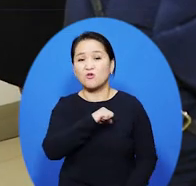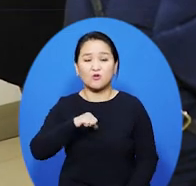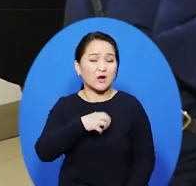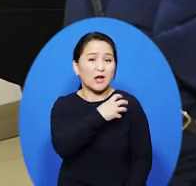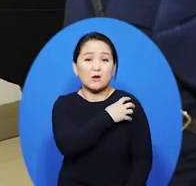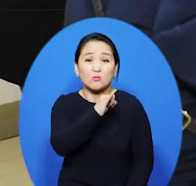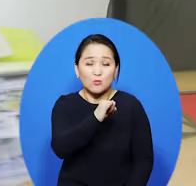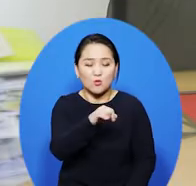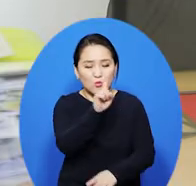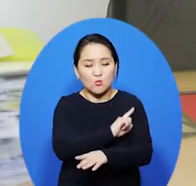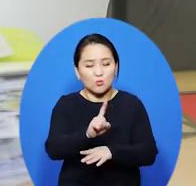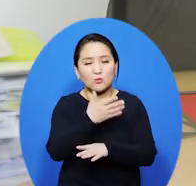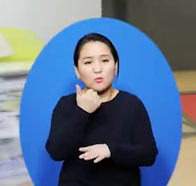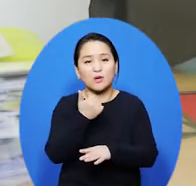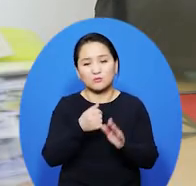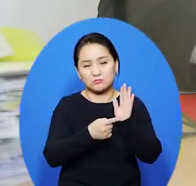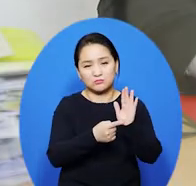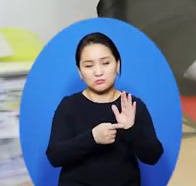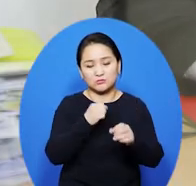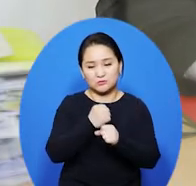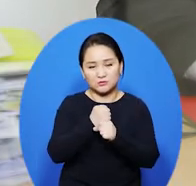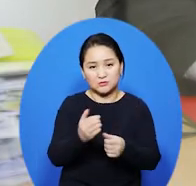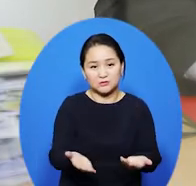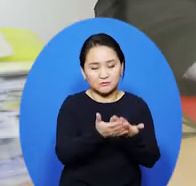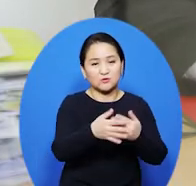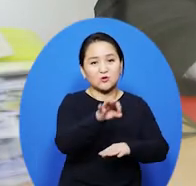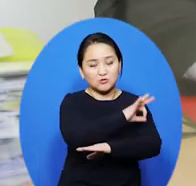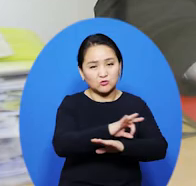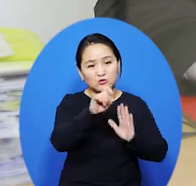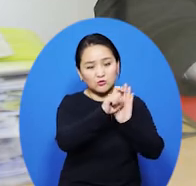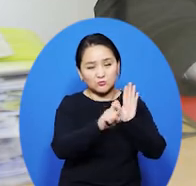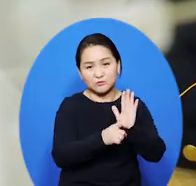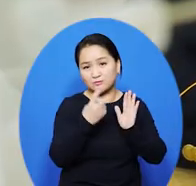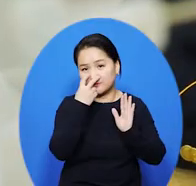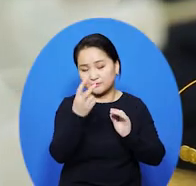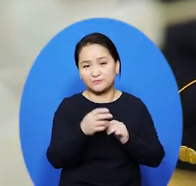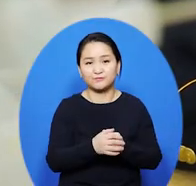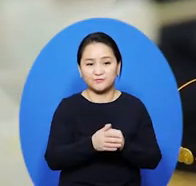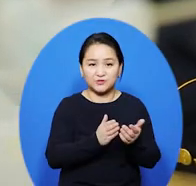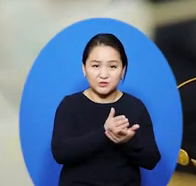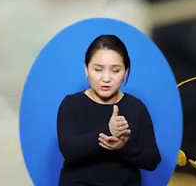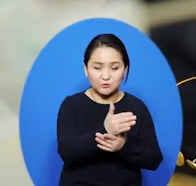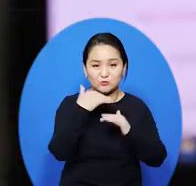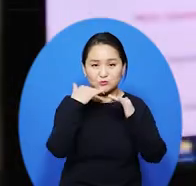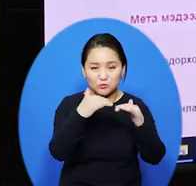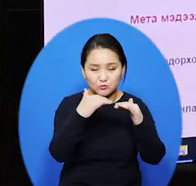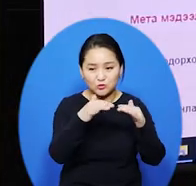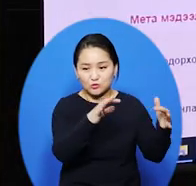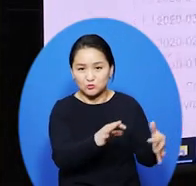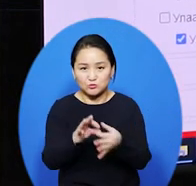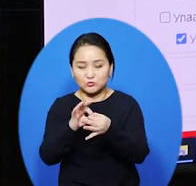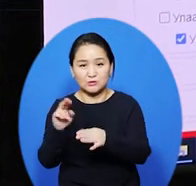өөрөө хариуцлагагүй бол үр дүнд хүрдэггүй тод жишээ хөдлөмөр эрхлэлтийг дэмжих төсөл хөтөлбөрүүдээс ажиглагдана. Чиглүүлэх,